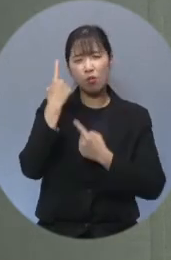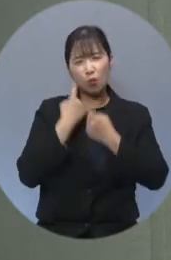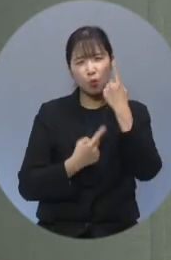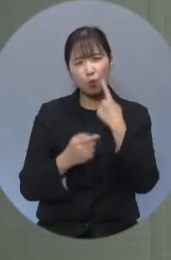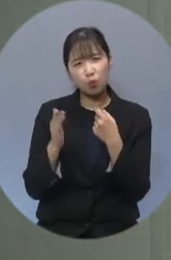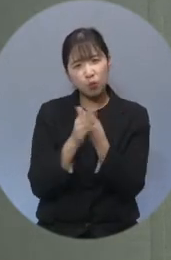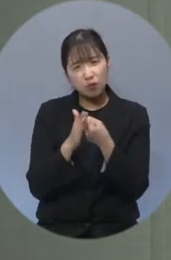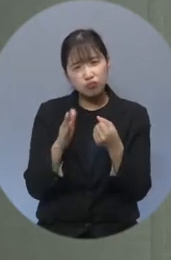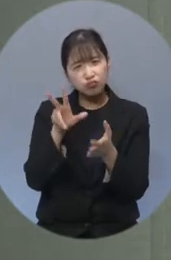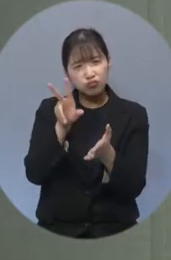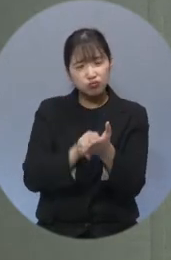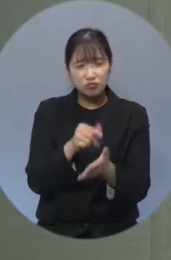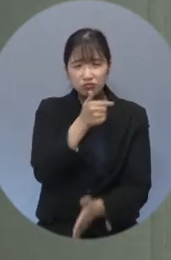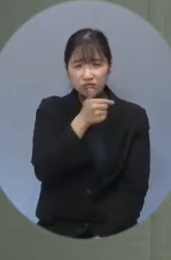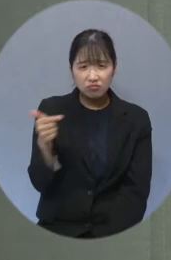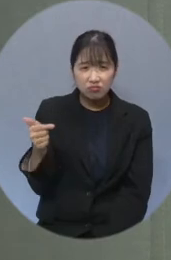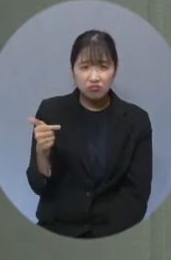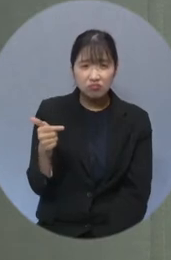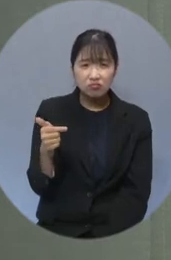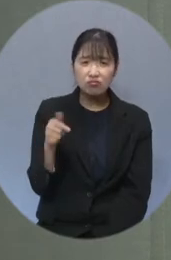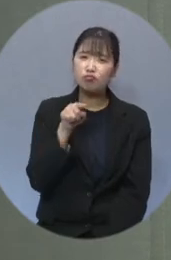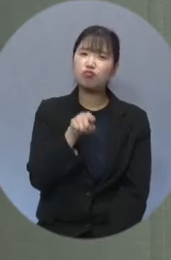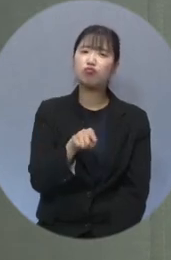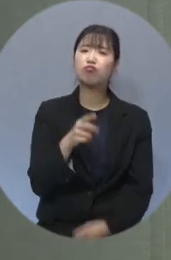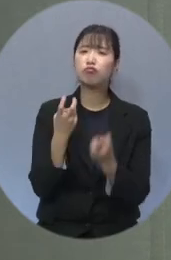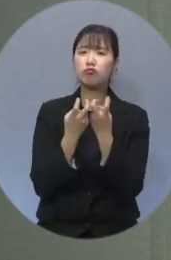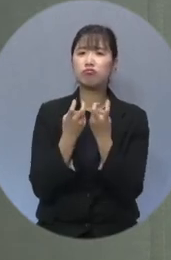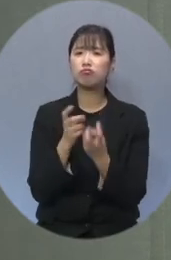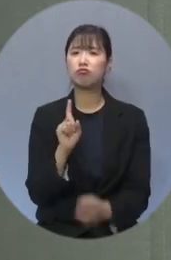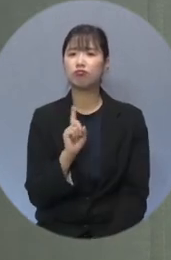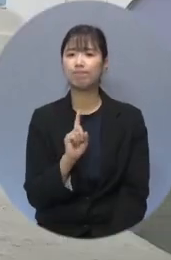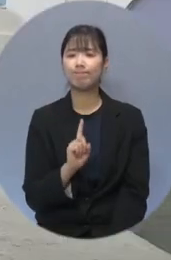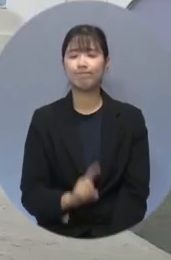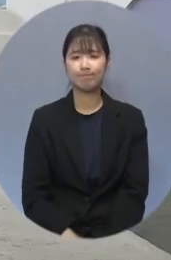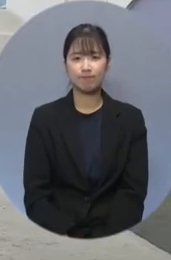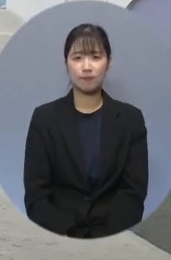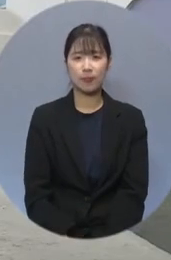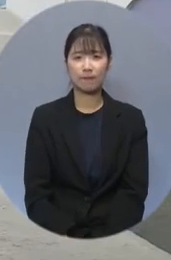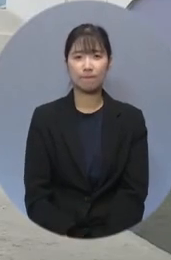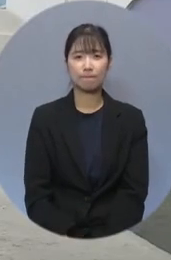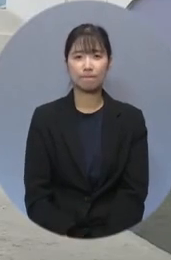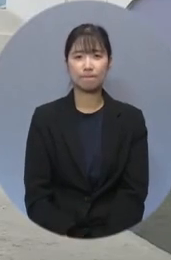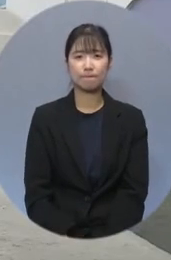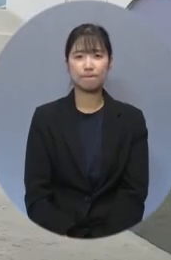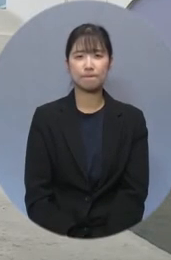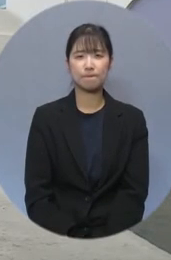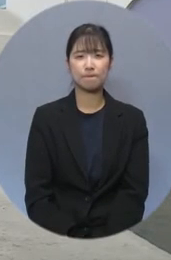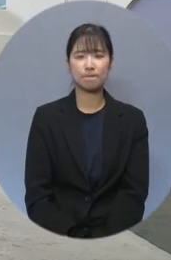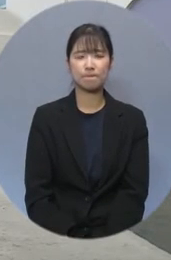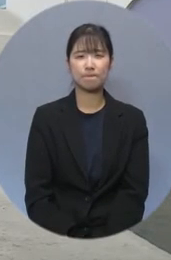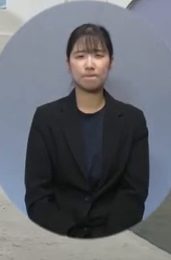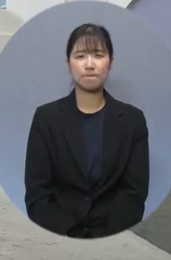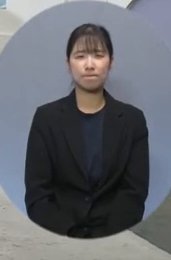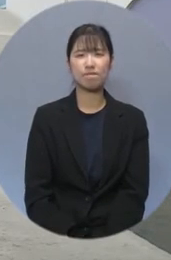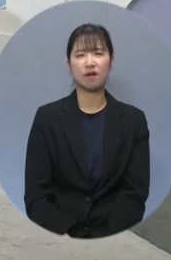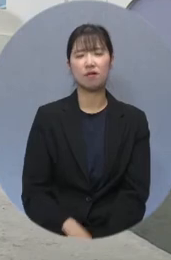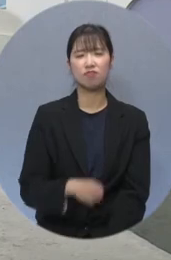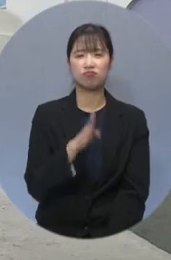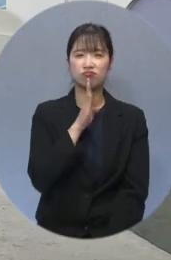네네. 문제가 크다고 하는데 네네. 무슨 대책이 있습니까? 솔직히 참 많이